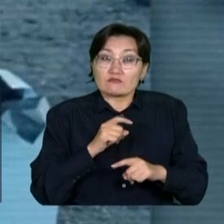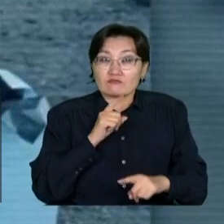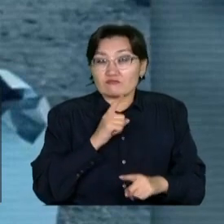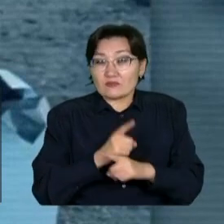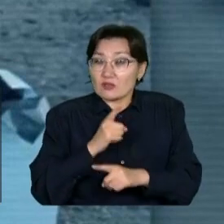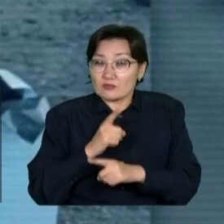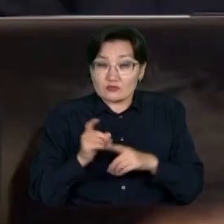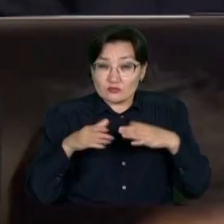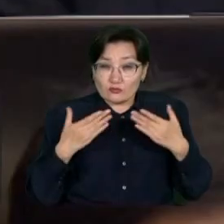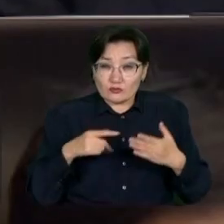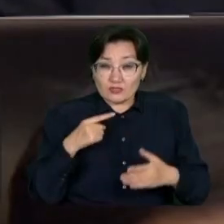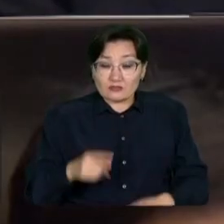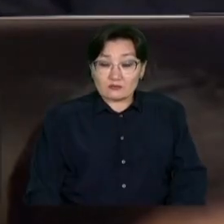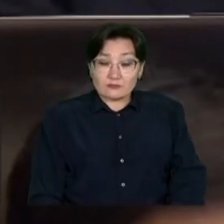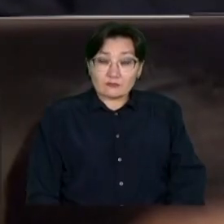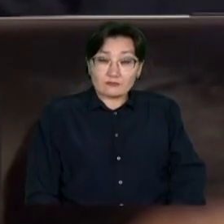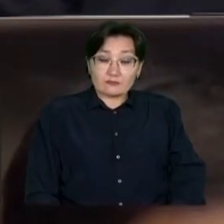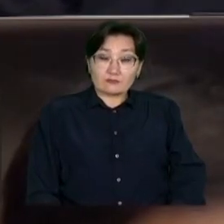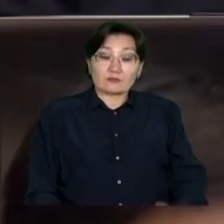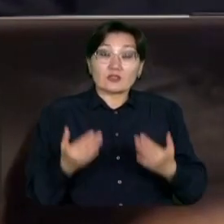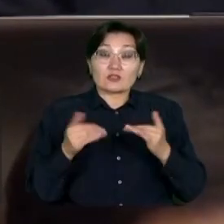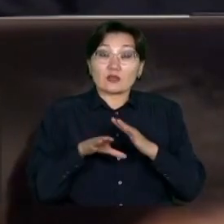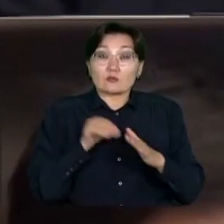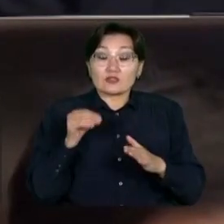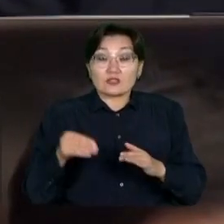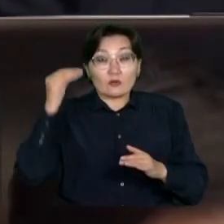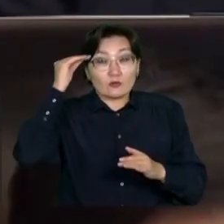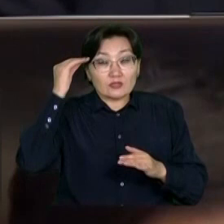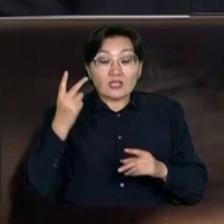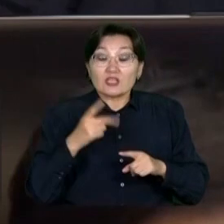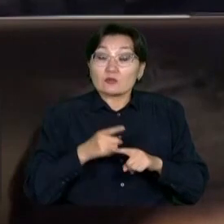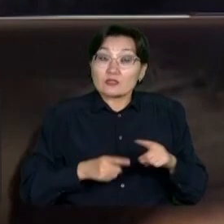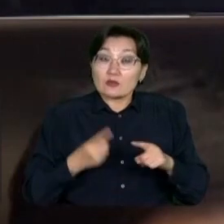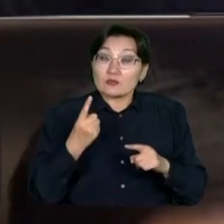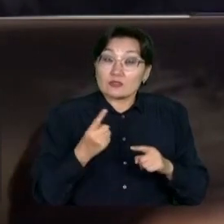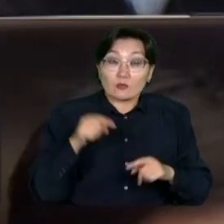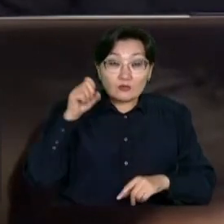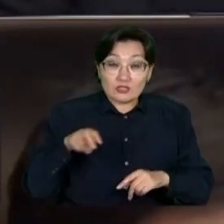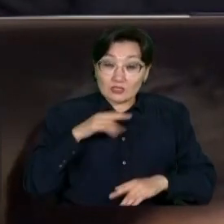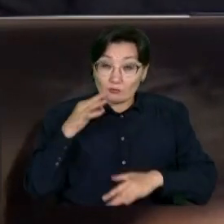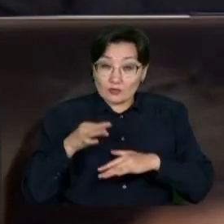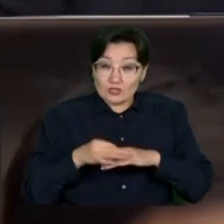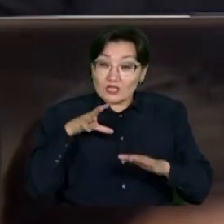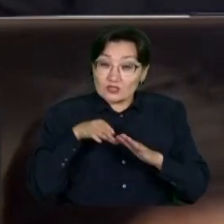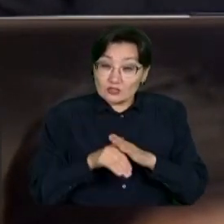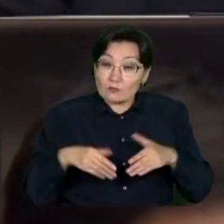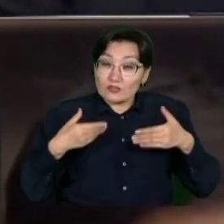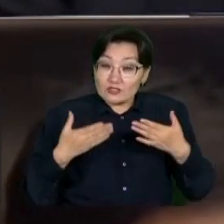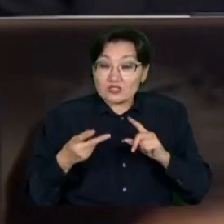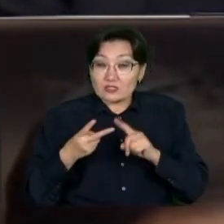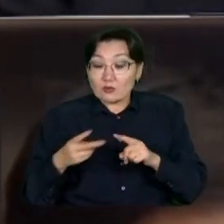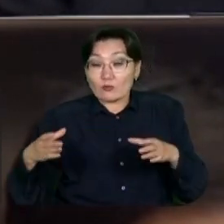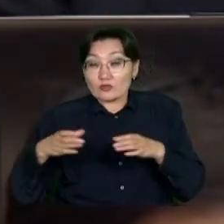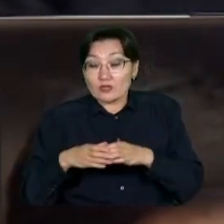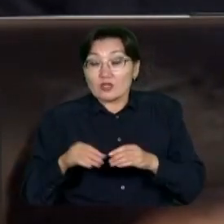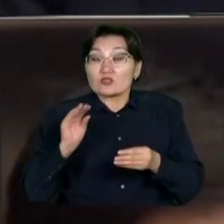жеткізді. Здесь мне не депутат. Бұл жерде депутаттардың пікірі екіге жарылды. Біреулер әкімшілік жауапкершілікті енгізуді ұсынса, екіншілері